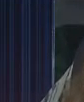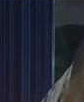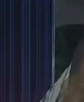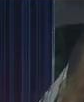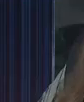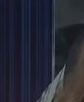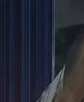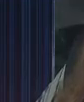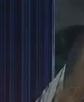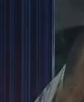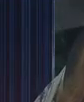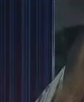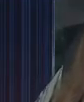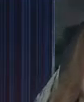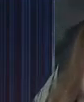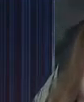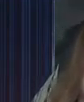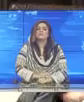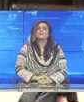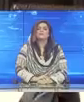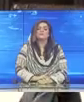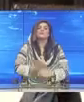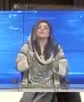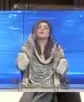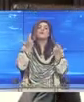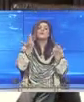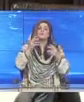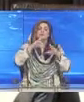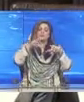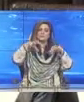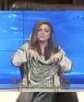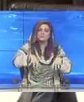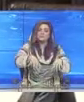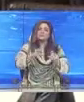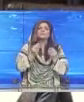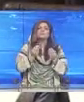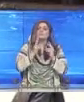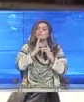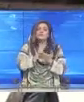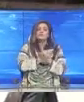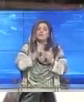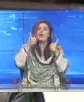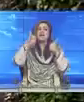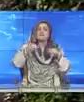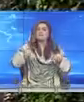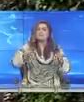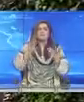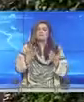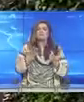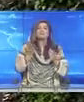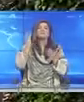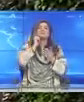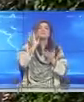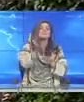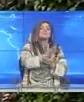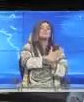करना पड़ता है कि जी वहाँ पे इंटरप्रेटर मौजूद नहीं होते। कोई भी माशरा उस वक्त तक महज़िब माशरा कहलवाने का हकदार नहीं जब तक इसमें रहने वाले हर